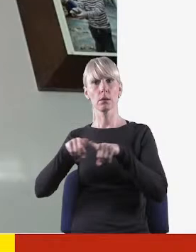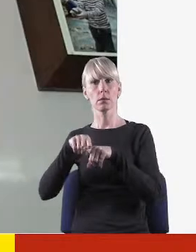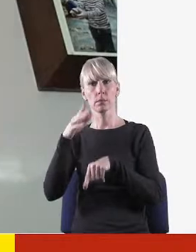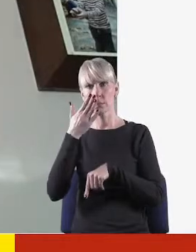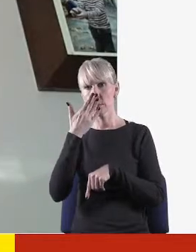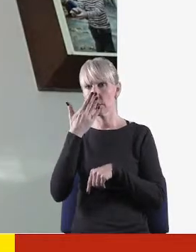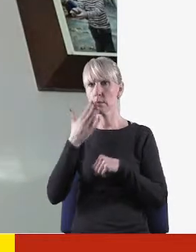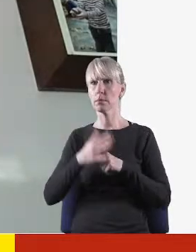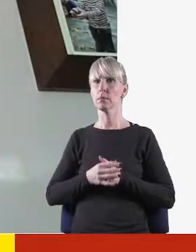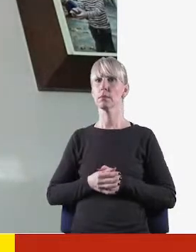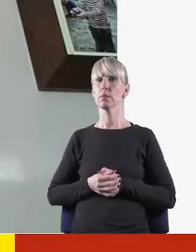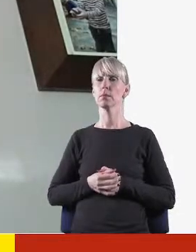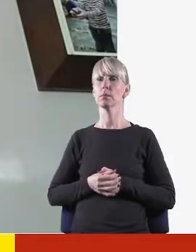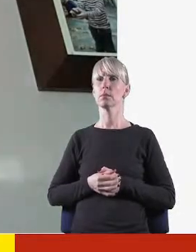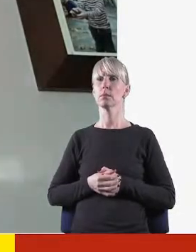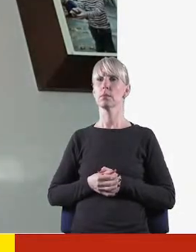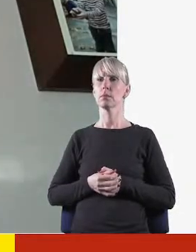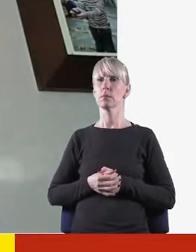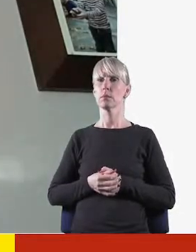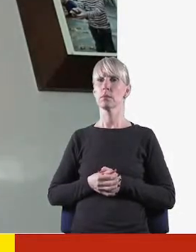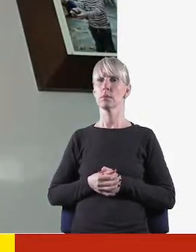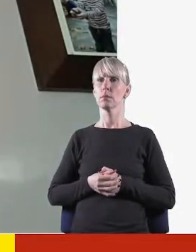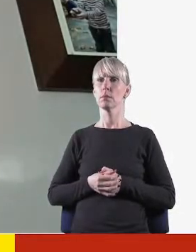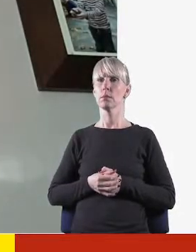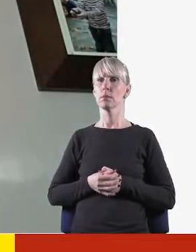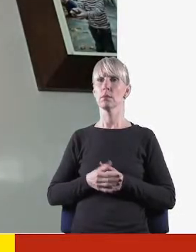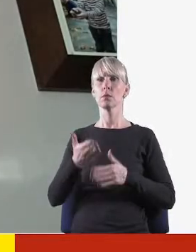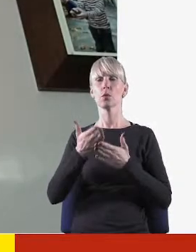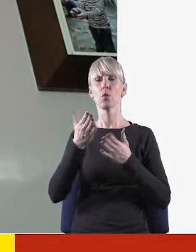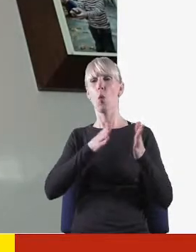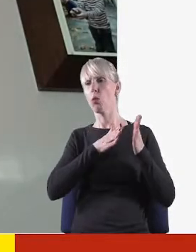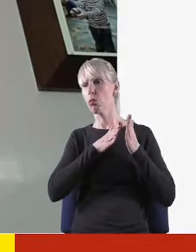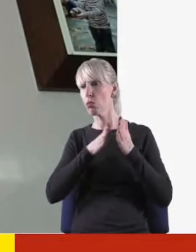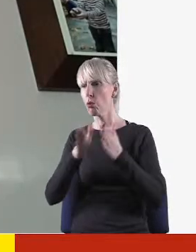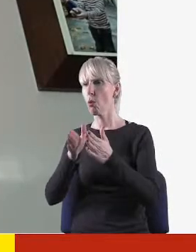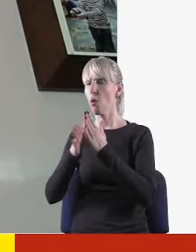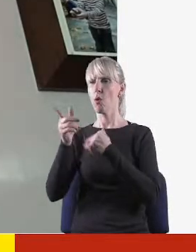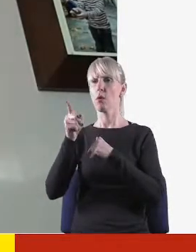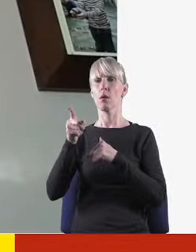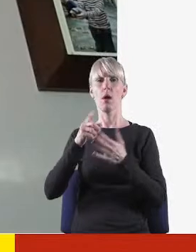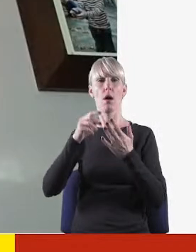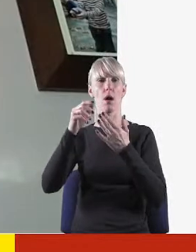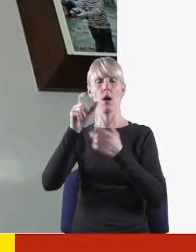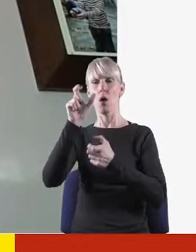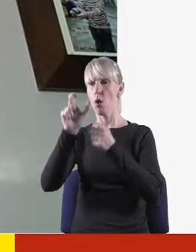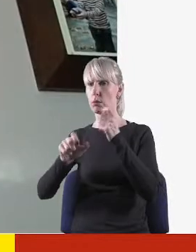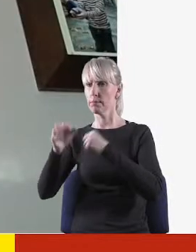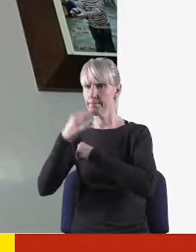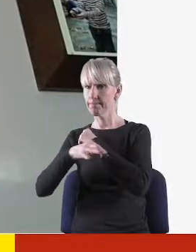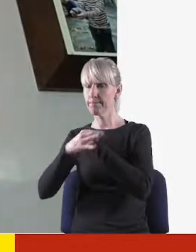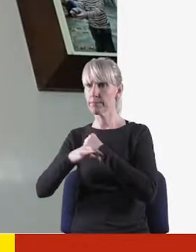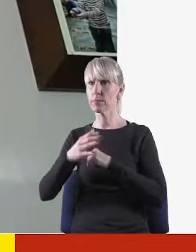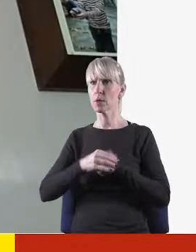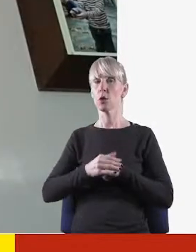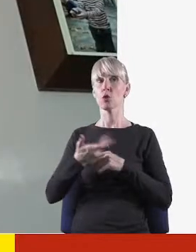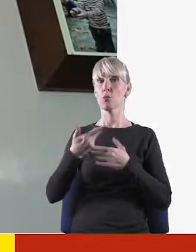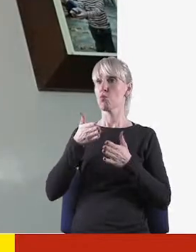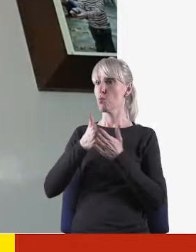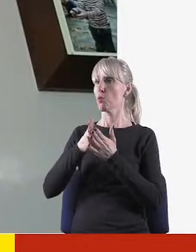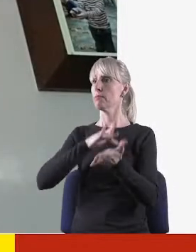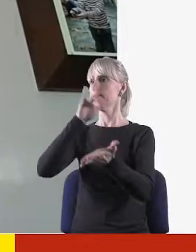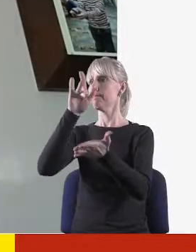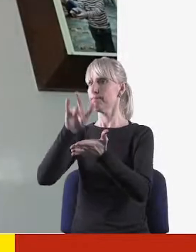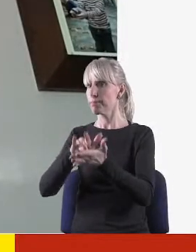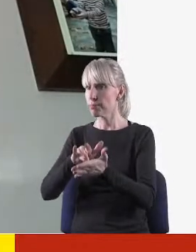są, jaka jest droga naszych absolwentów? Czy nasi absolwenci po prostu uzyskują pracę w